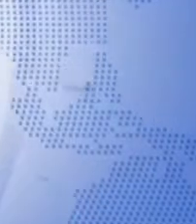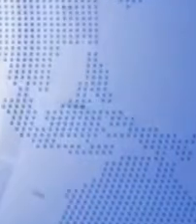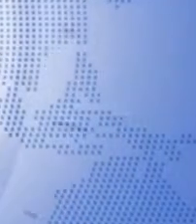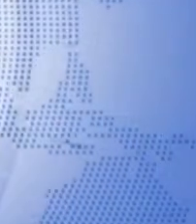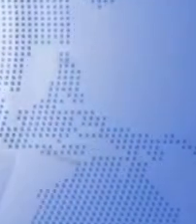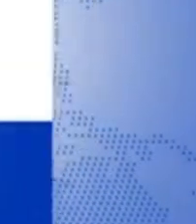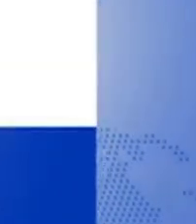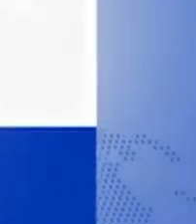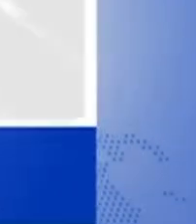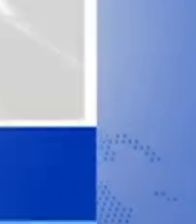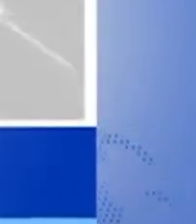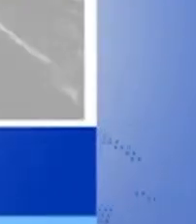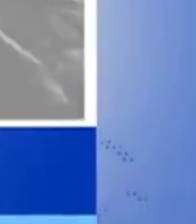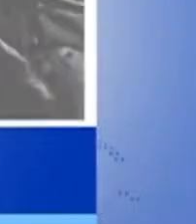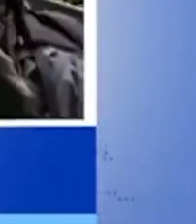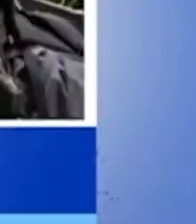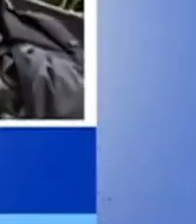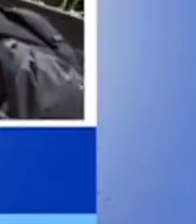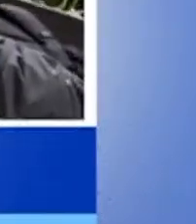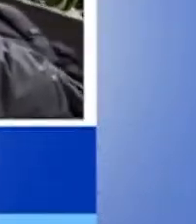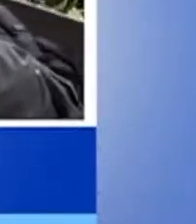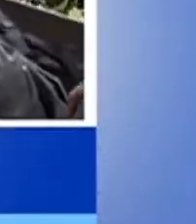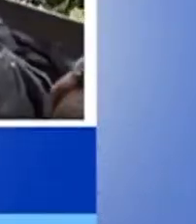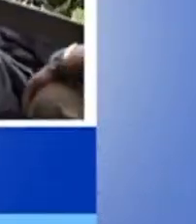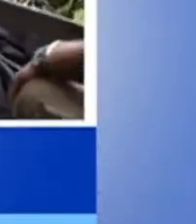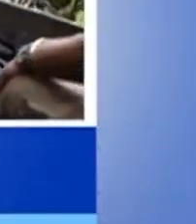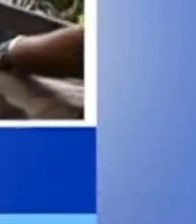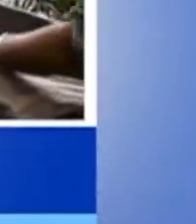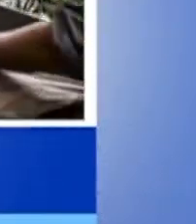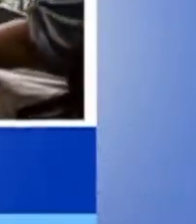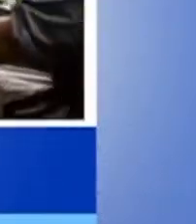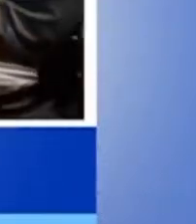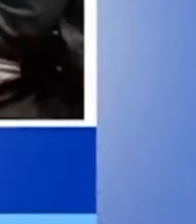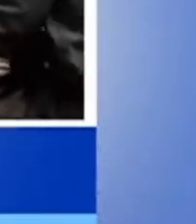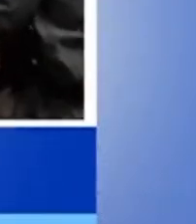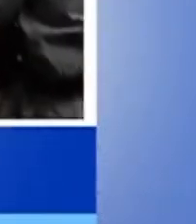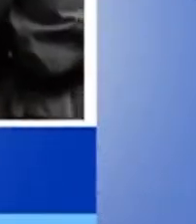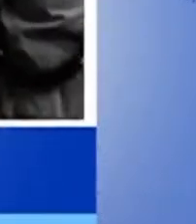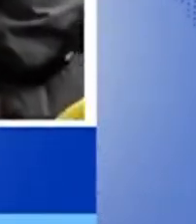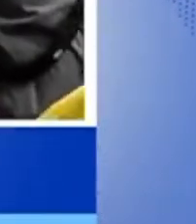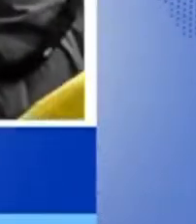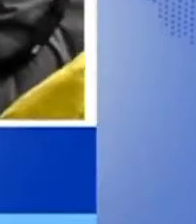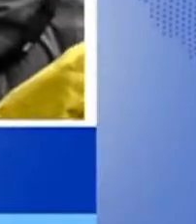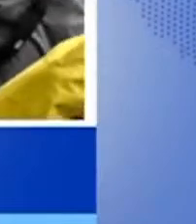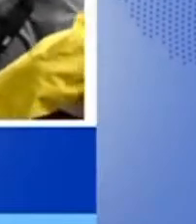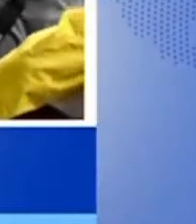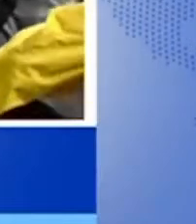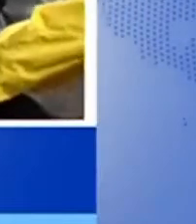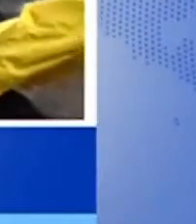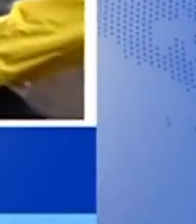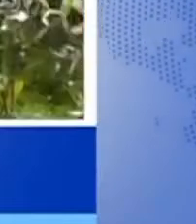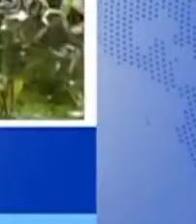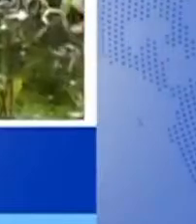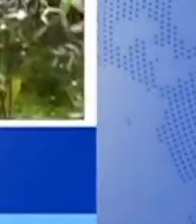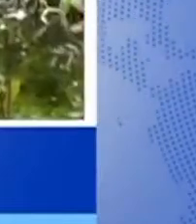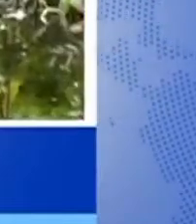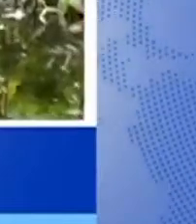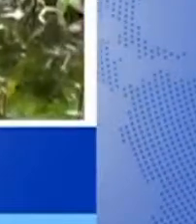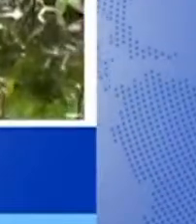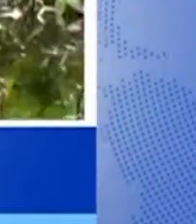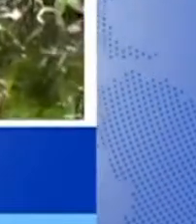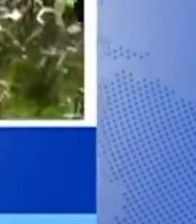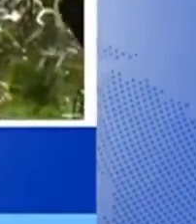processus électoral y ont pris part. Et puis, leur dégradation constitue une menace pour l'écosystème. Les